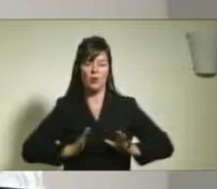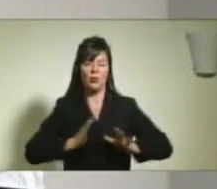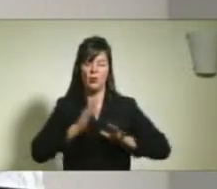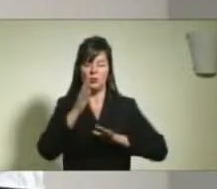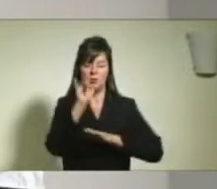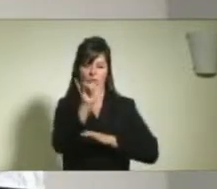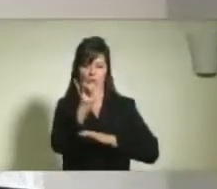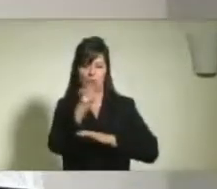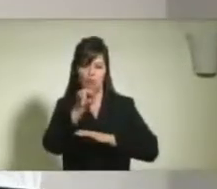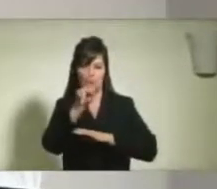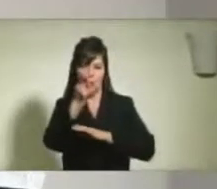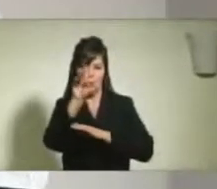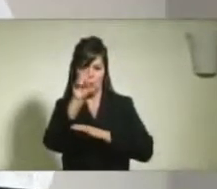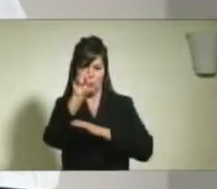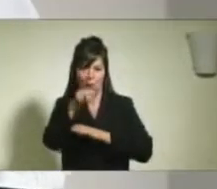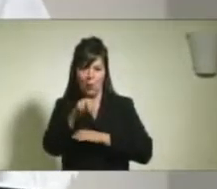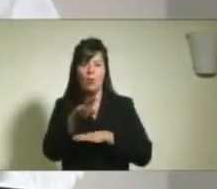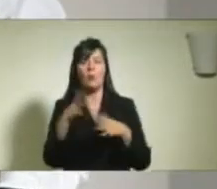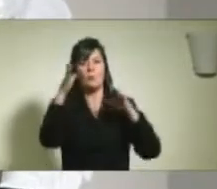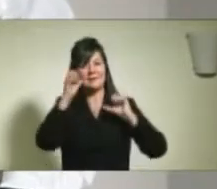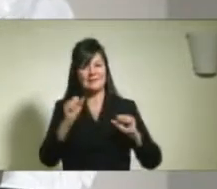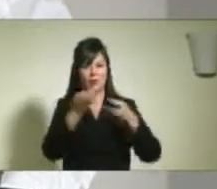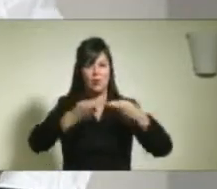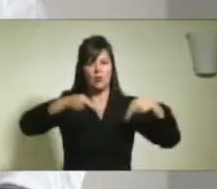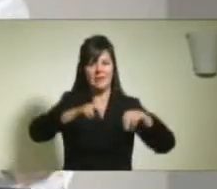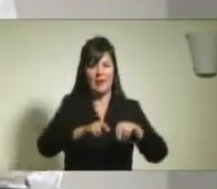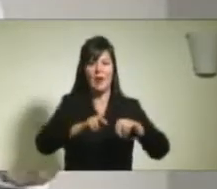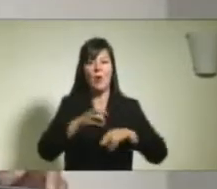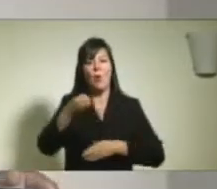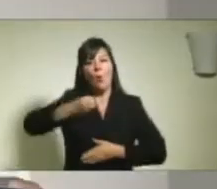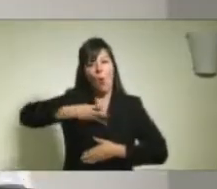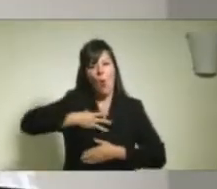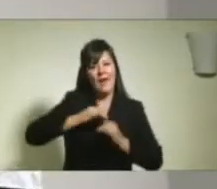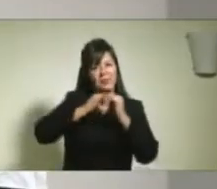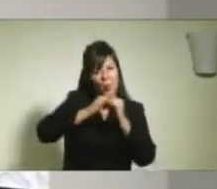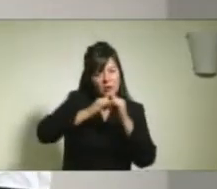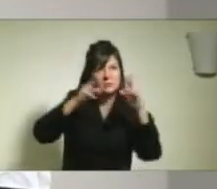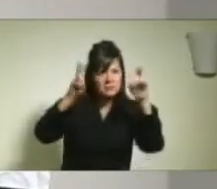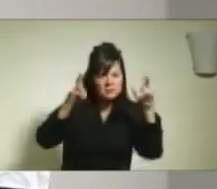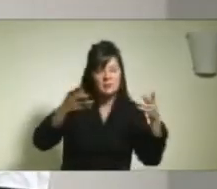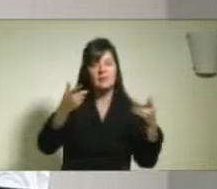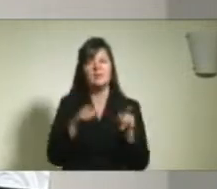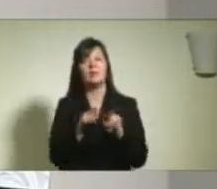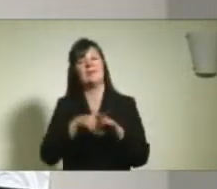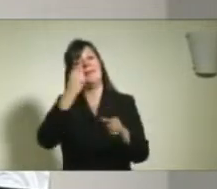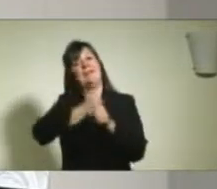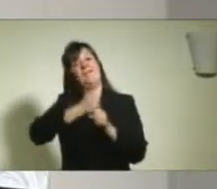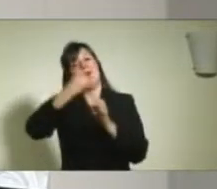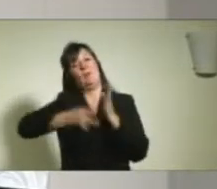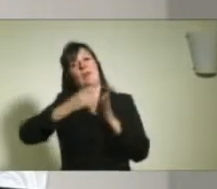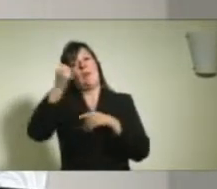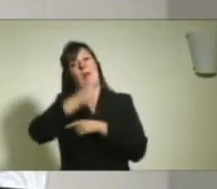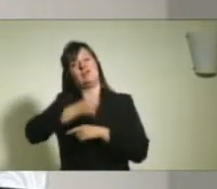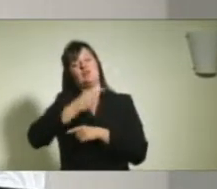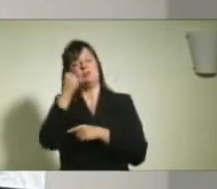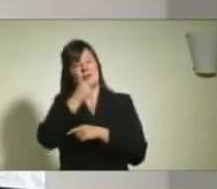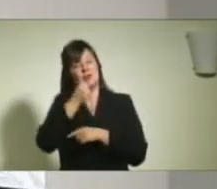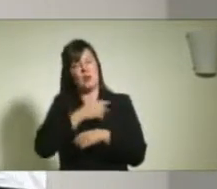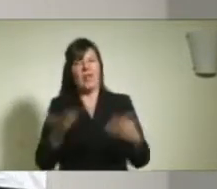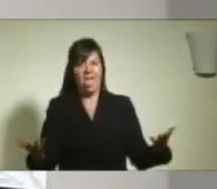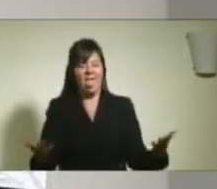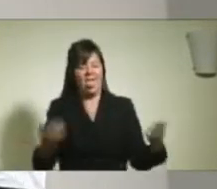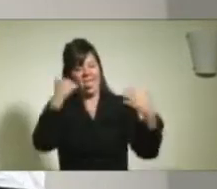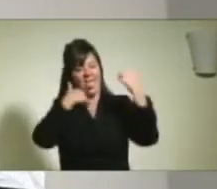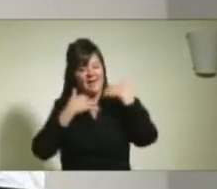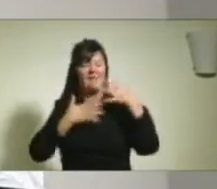de la section locale de Whitehorse. Et en plus, je travaille 8 heures par jour. Alors, nous sommes très, très occupés et nous essayons